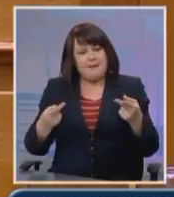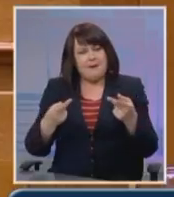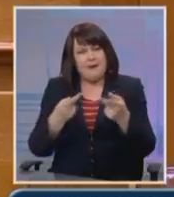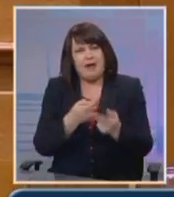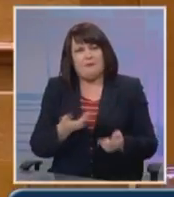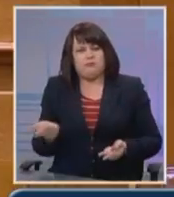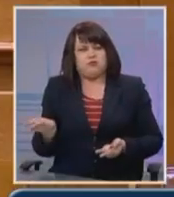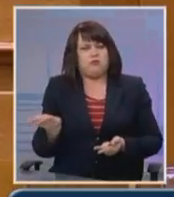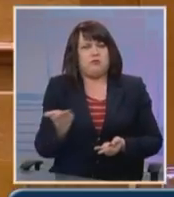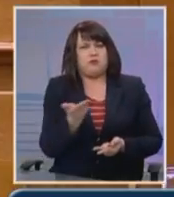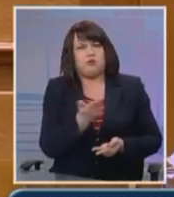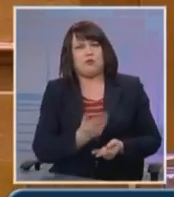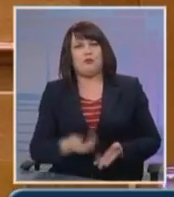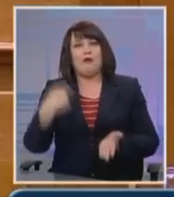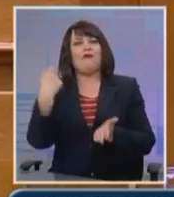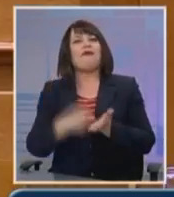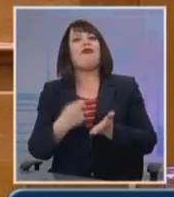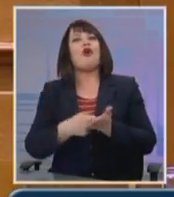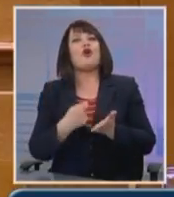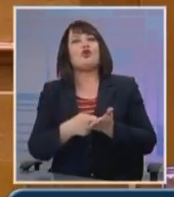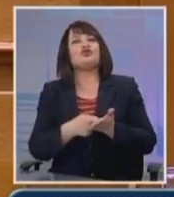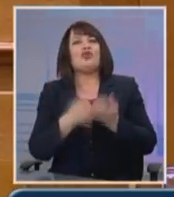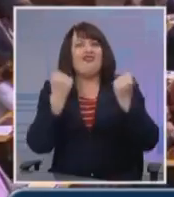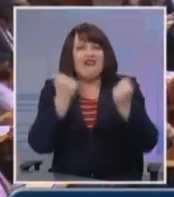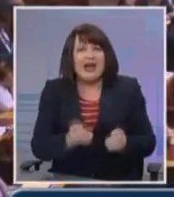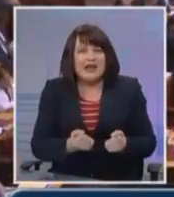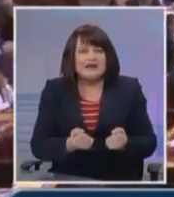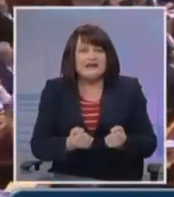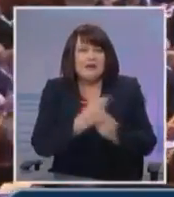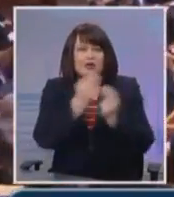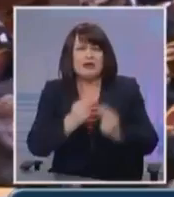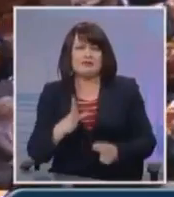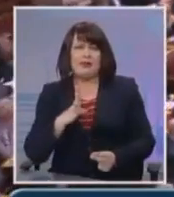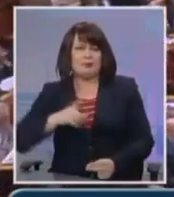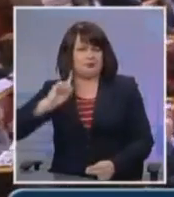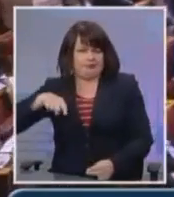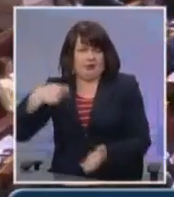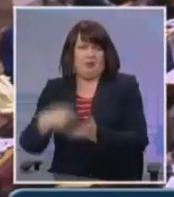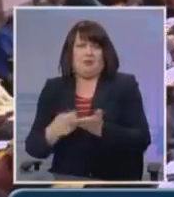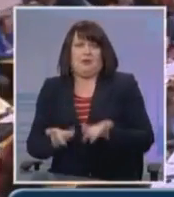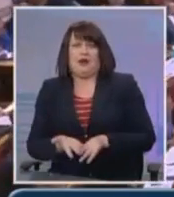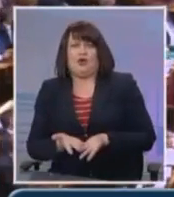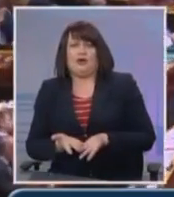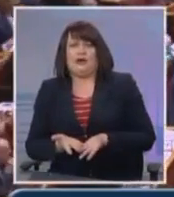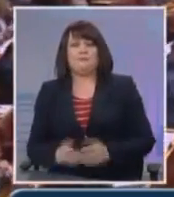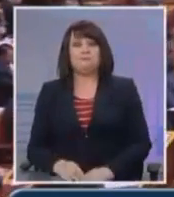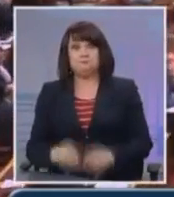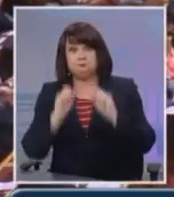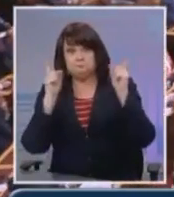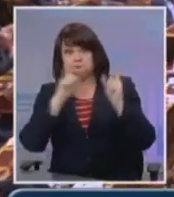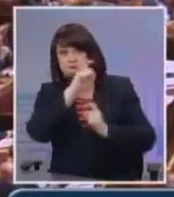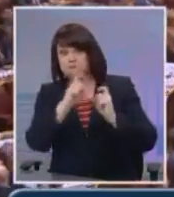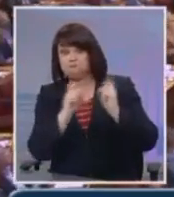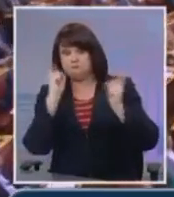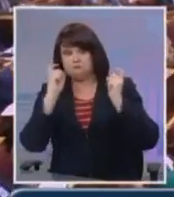φόροι κλείνουν το μάτι στη φοροδιαφυγή. Και βέβαια είναι πραγματικά άξιο απορίας, γιατί μια κυβέρνηση η